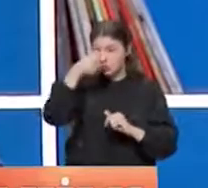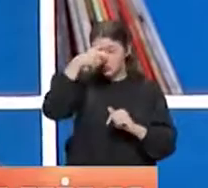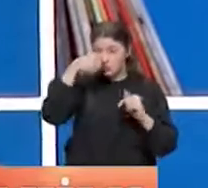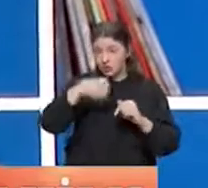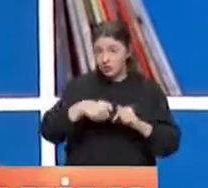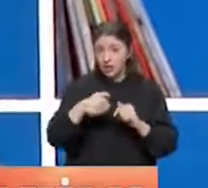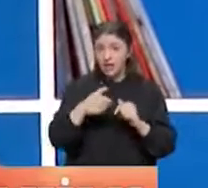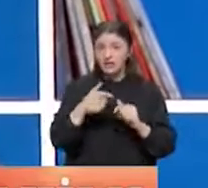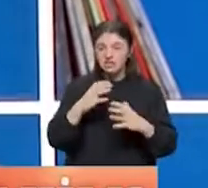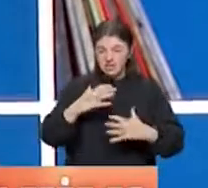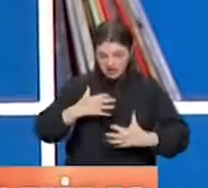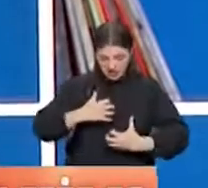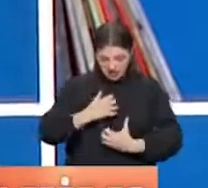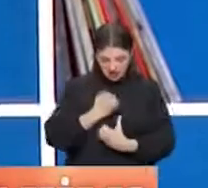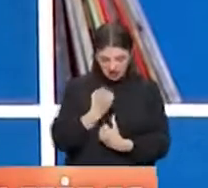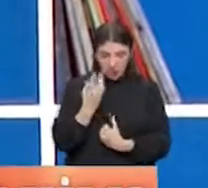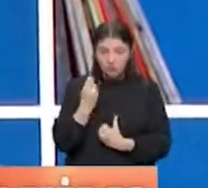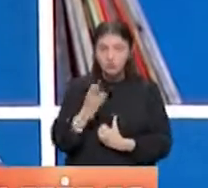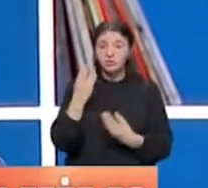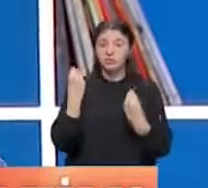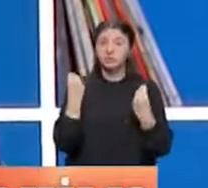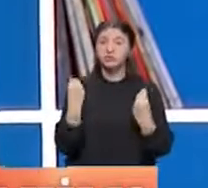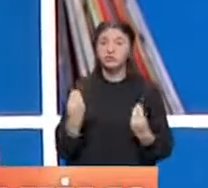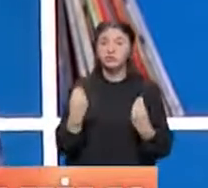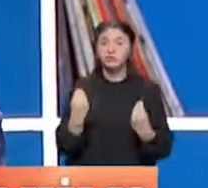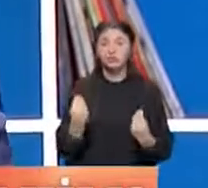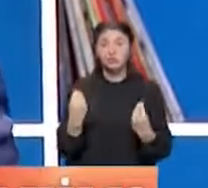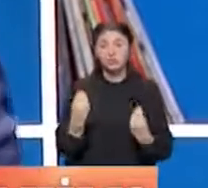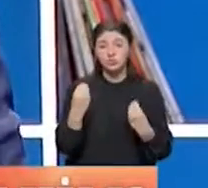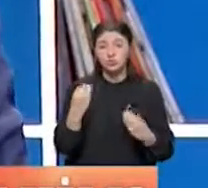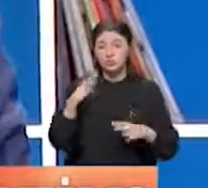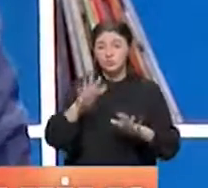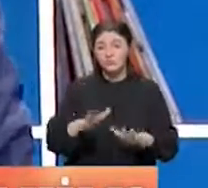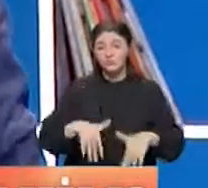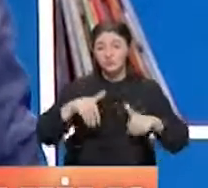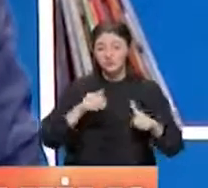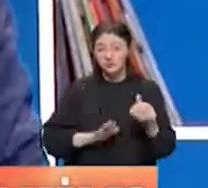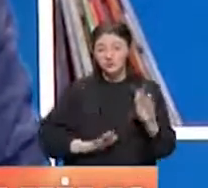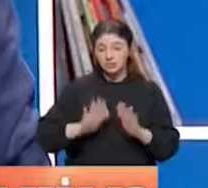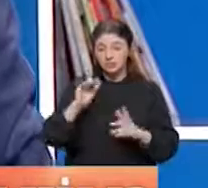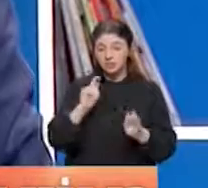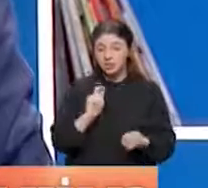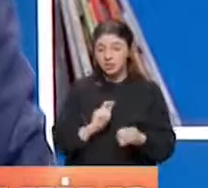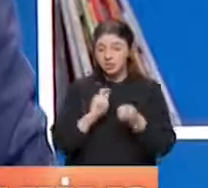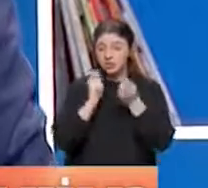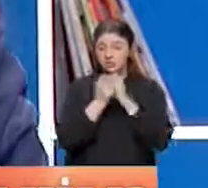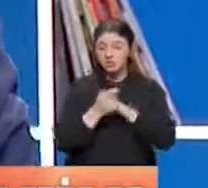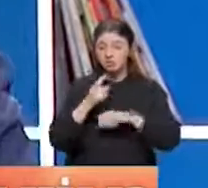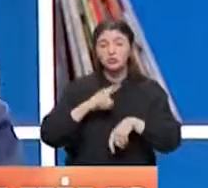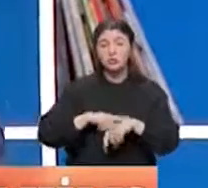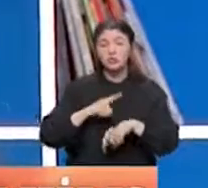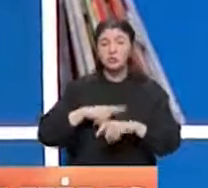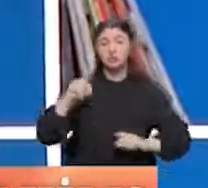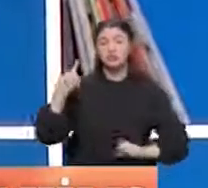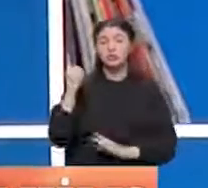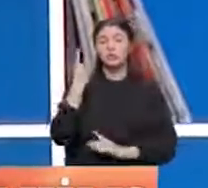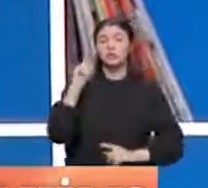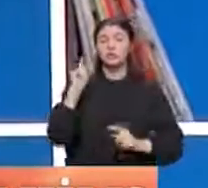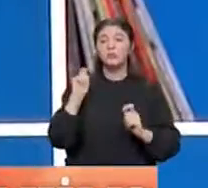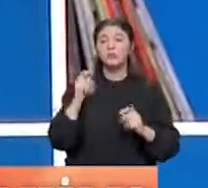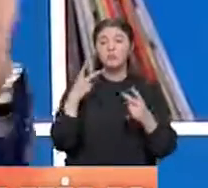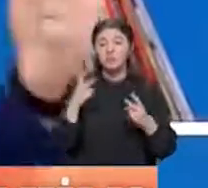Türkiye'nin gerilime girmeden düzgün parlamenter demokrasiye geçiş sürecini